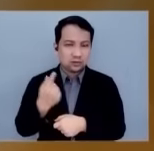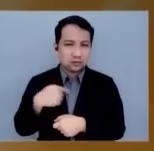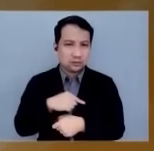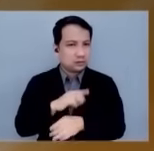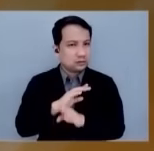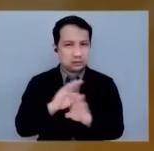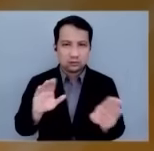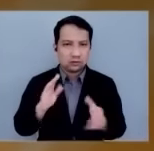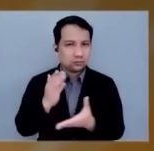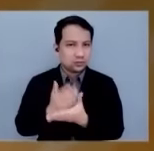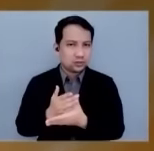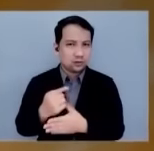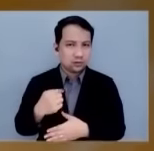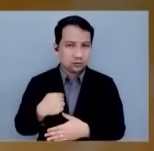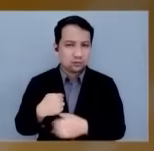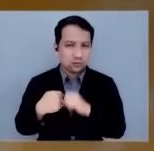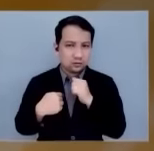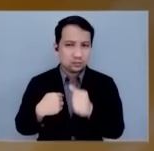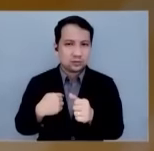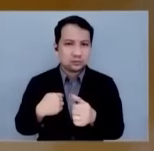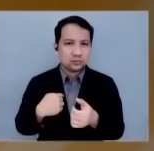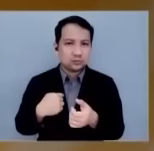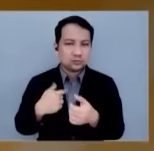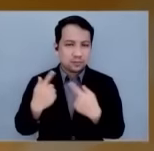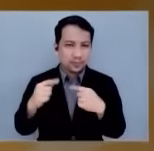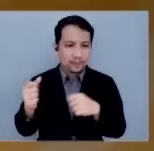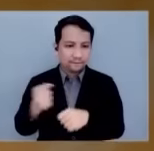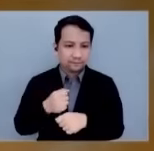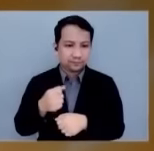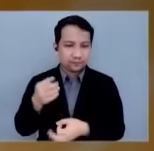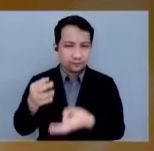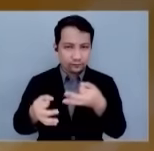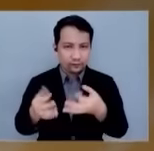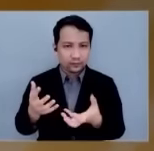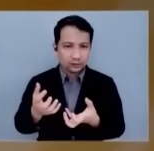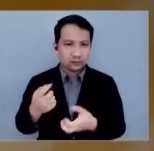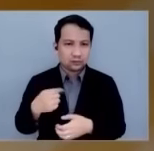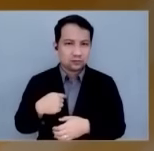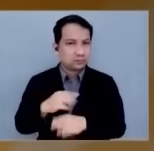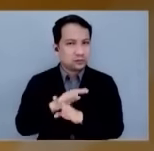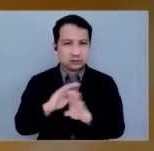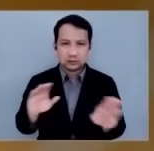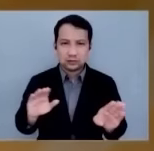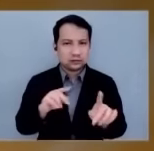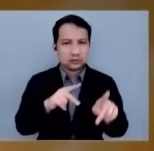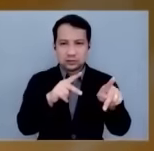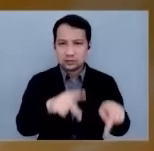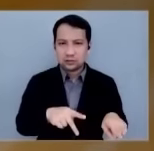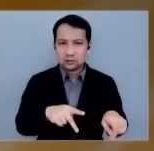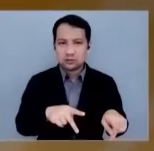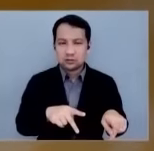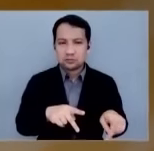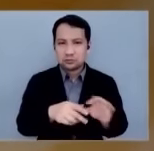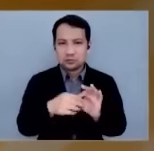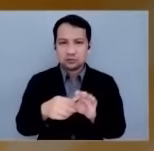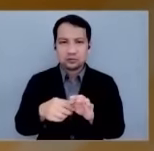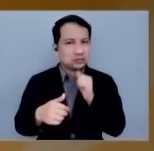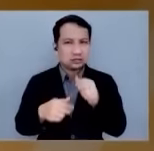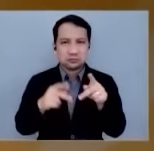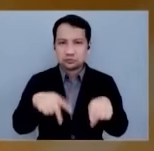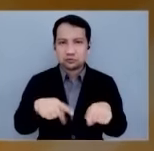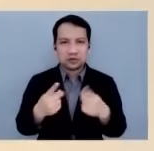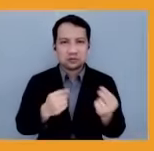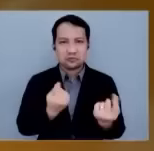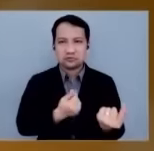titigil hanggat hindi ko nakukuha yung justisya na yun. Hindi na tao ang kayang gumawa ng ginawa